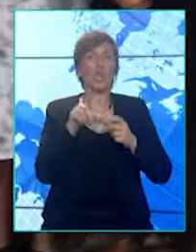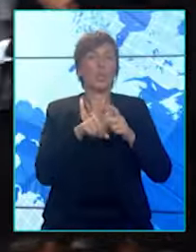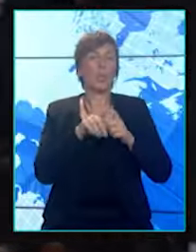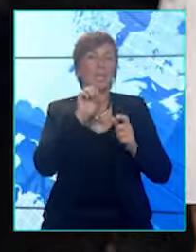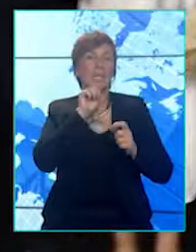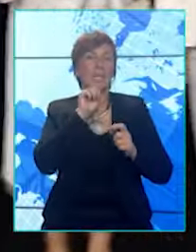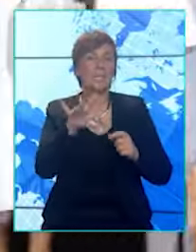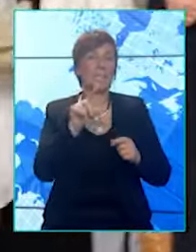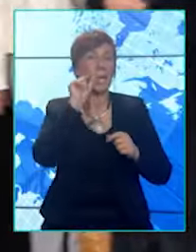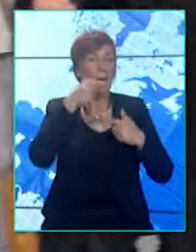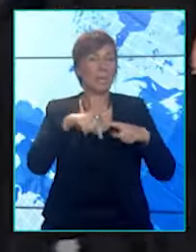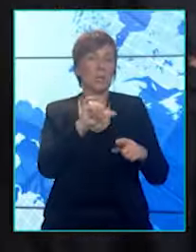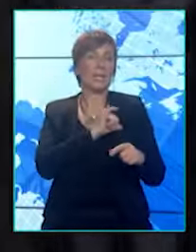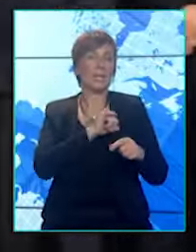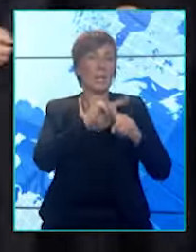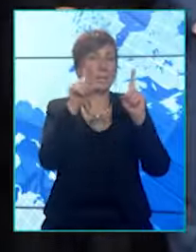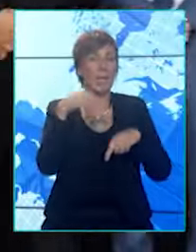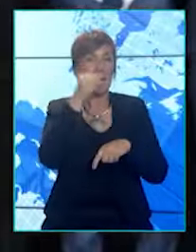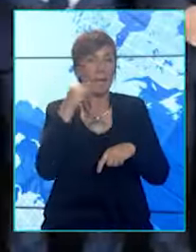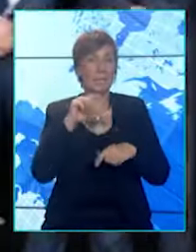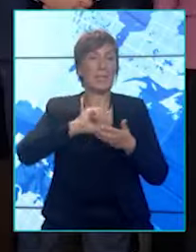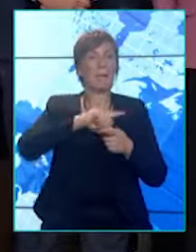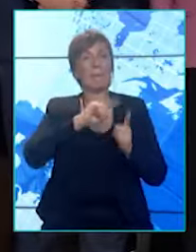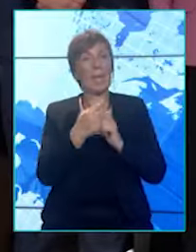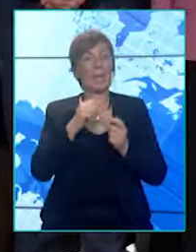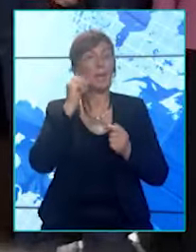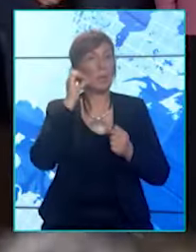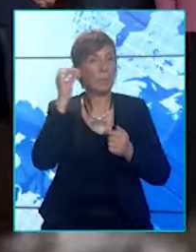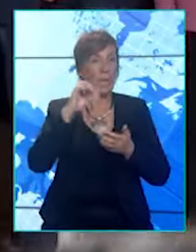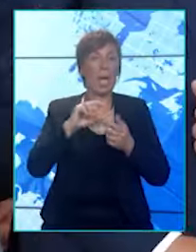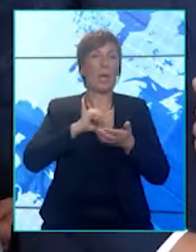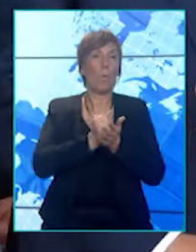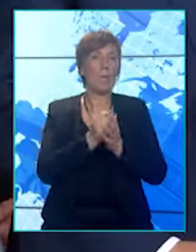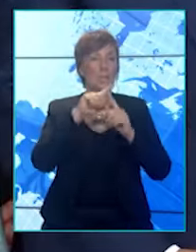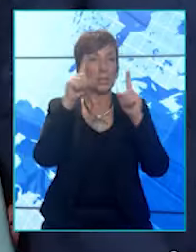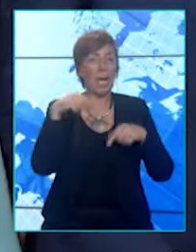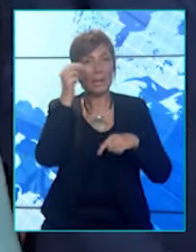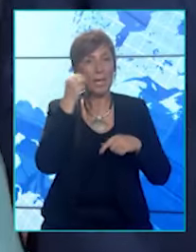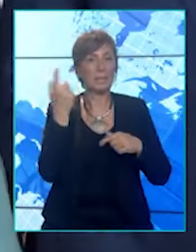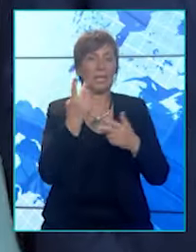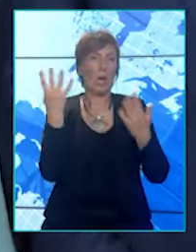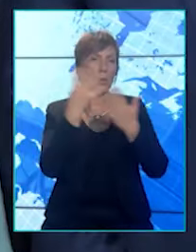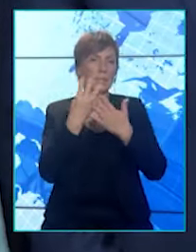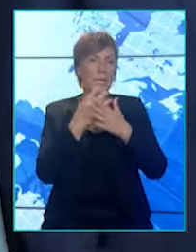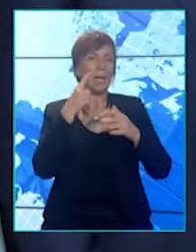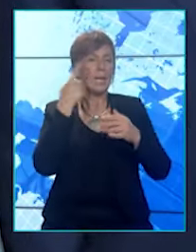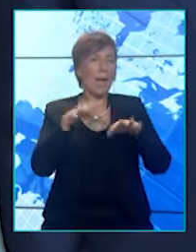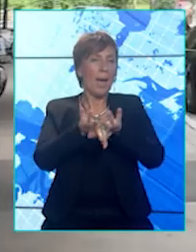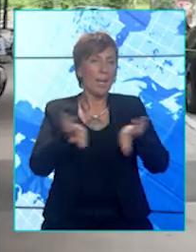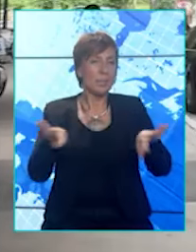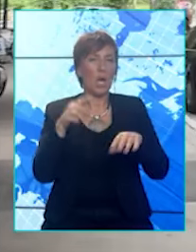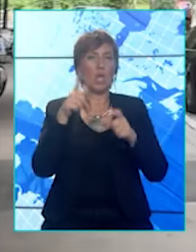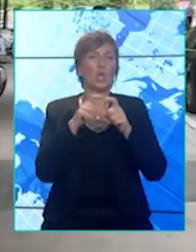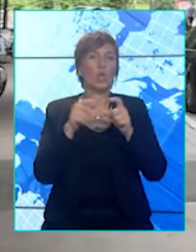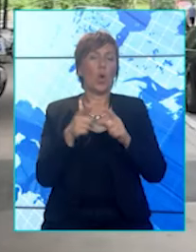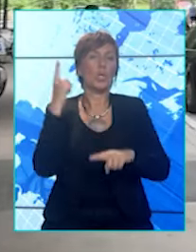izdajom nacionalnih interesa RS-a. Mijenjanjem datuma obilježavanja dana RS-a zapravo u sjeni najave razdruživanja Dodik bi